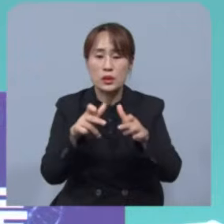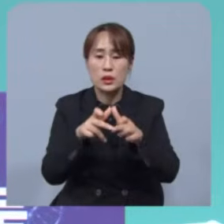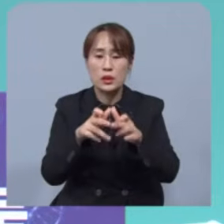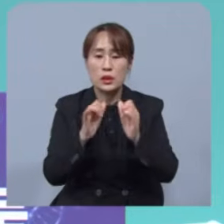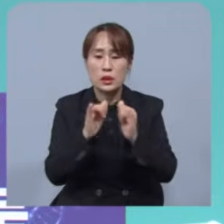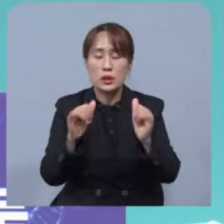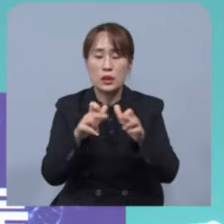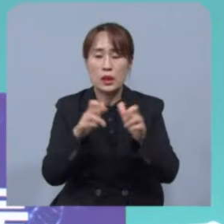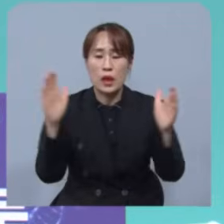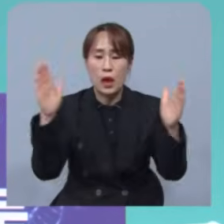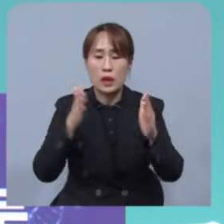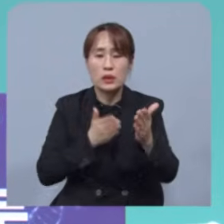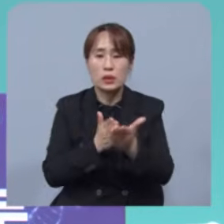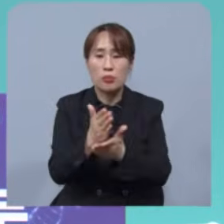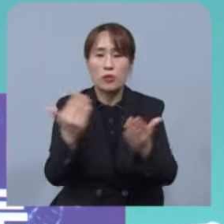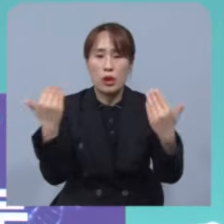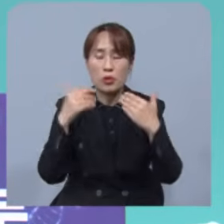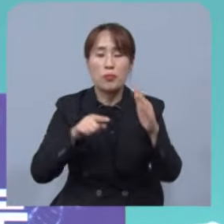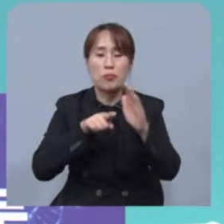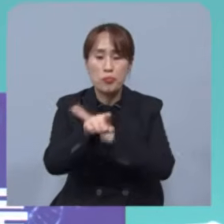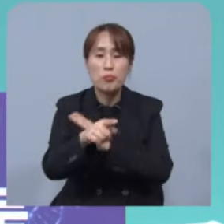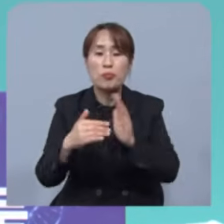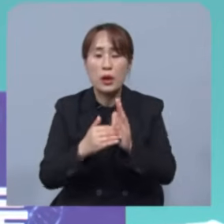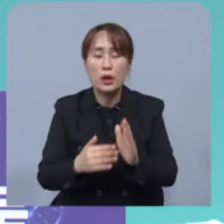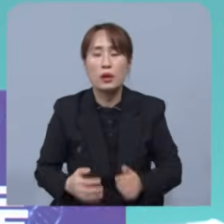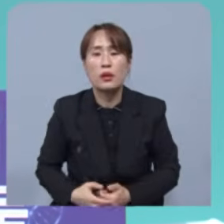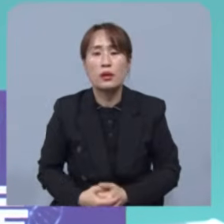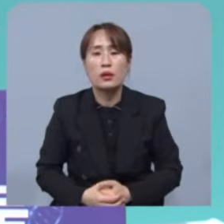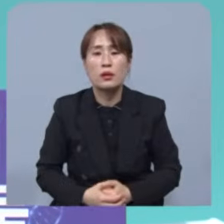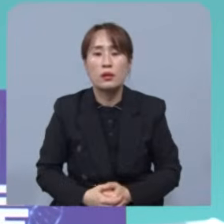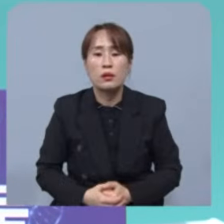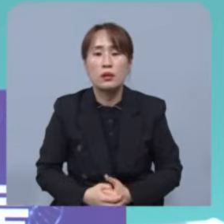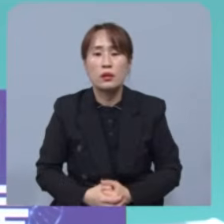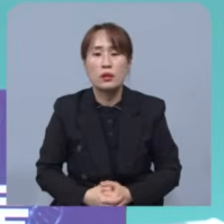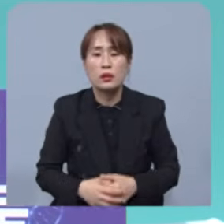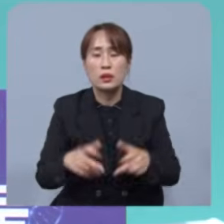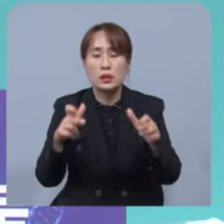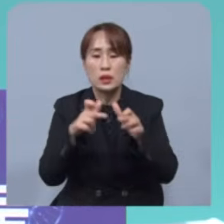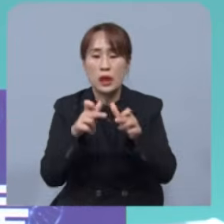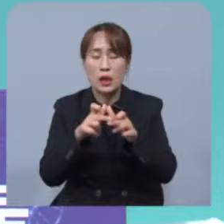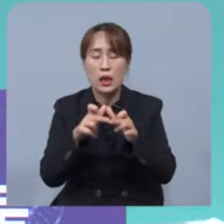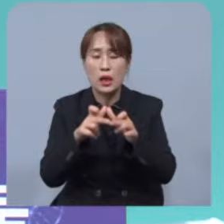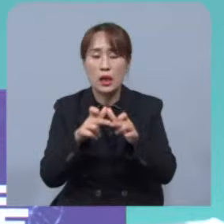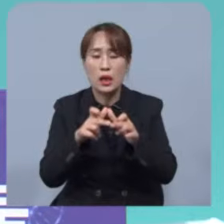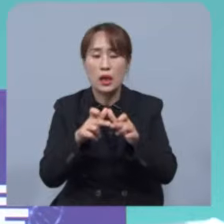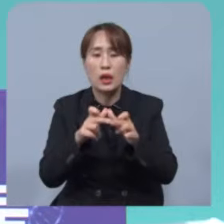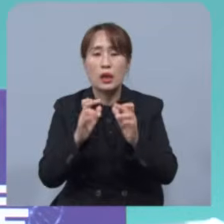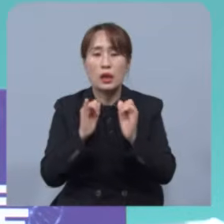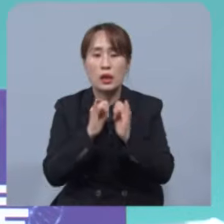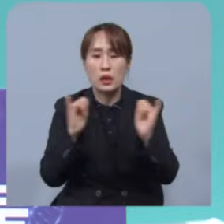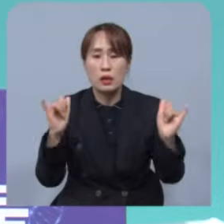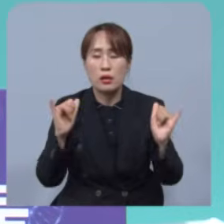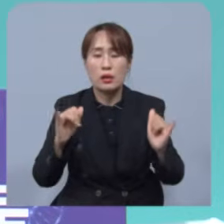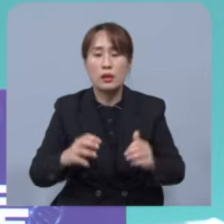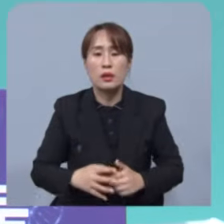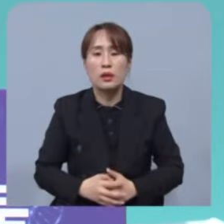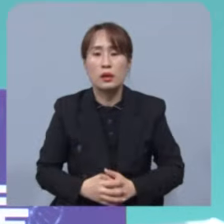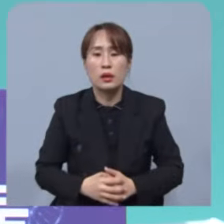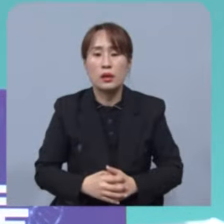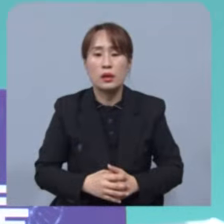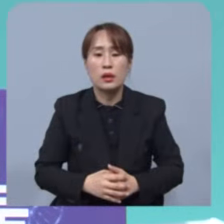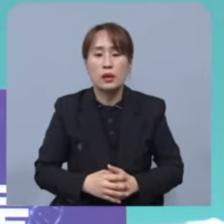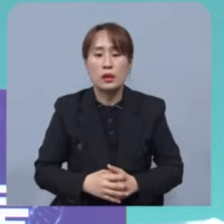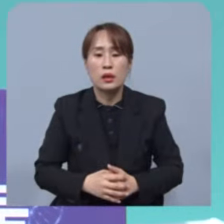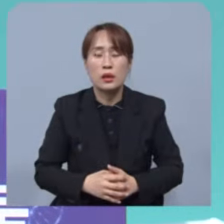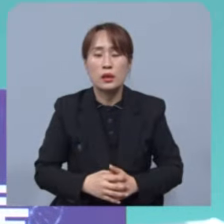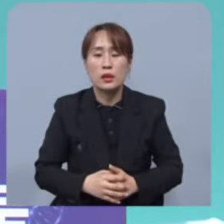특수장애인 장애 학생 전문 학교를 갔다 왔는데, 하여튼 이 장애인을 데리고